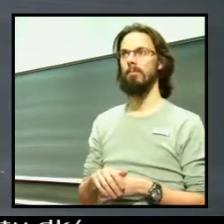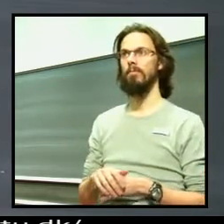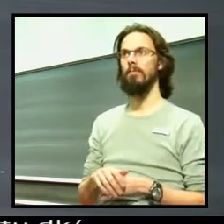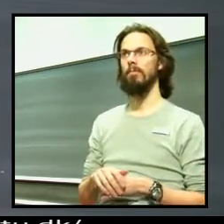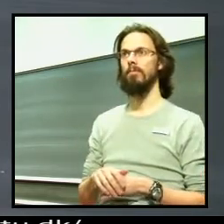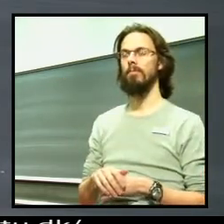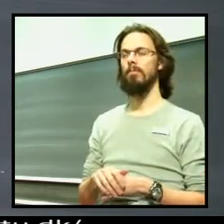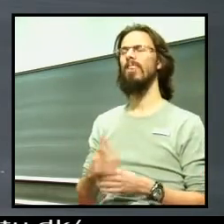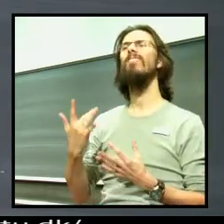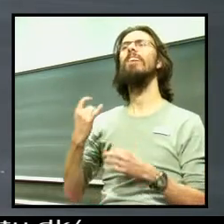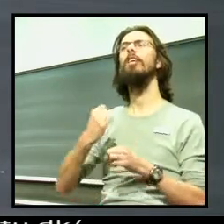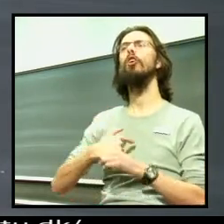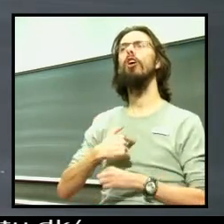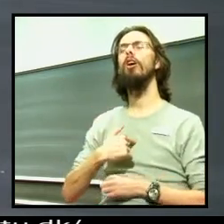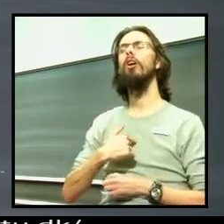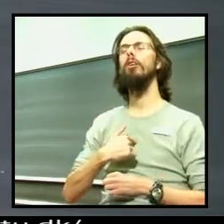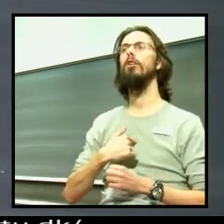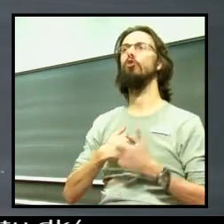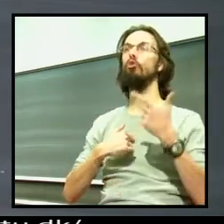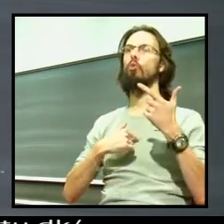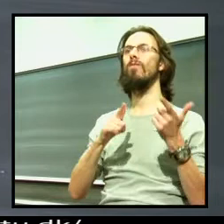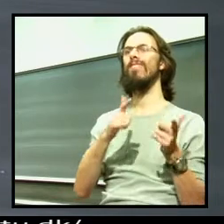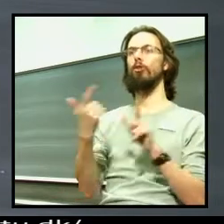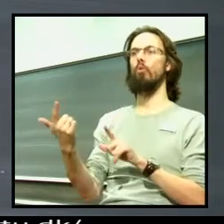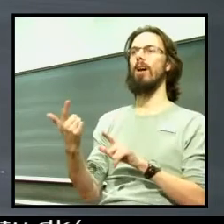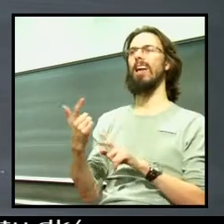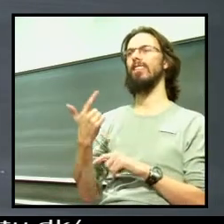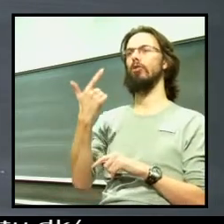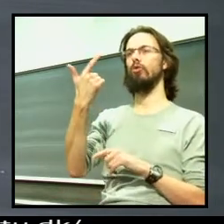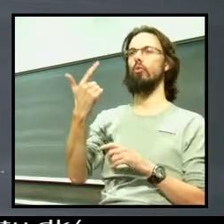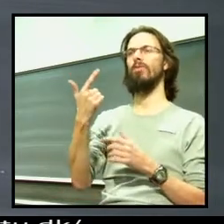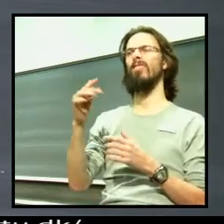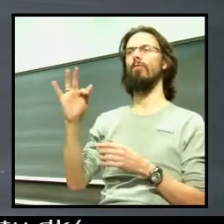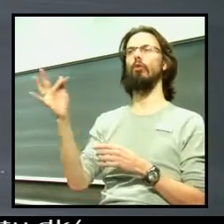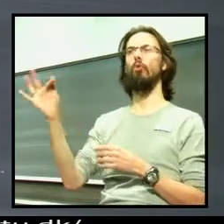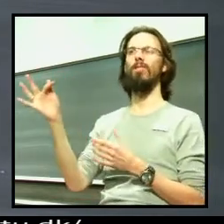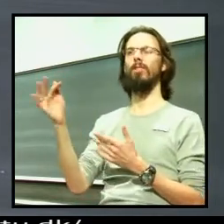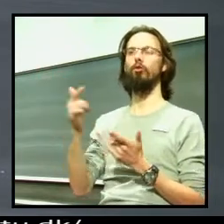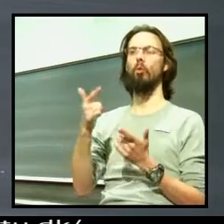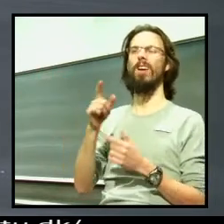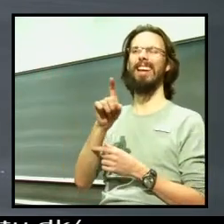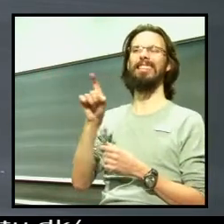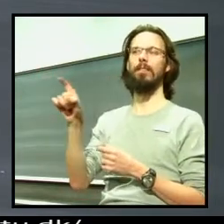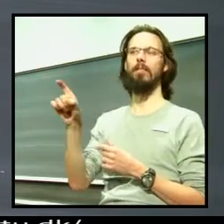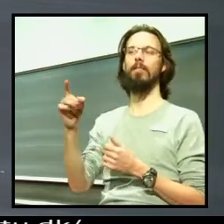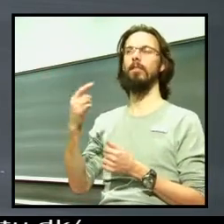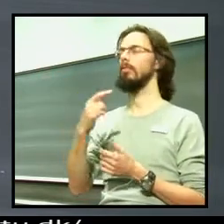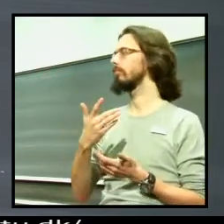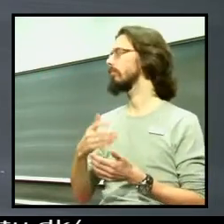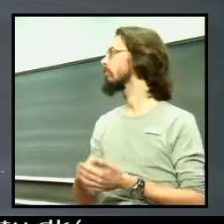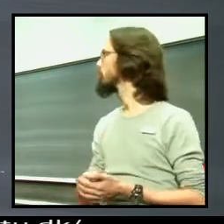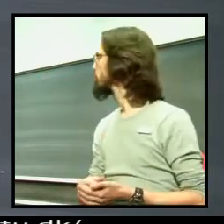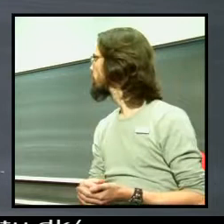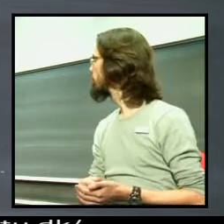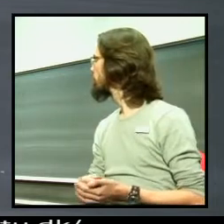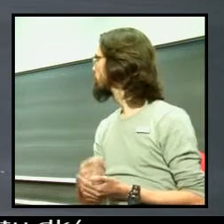Jeg skal tage to vektorer, det vil sige, jeg skal tage to funktioner, to x'er. Det vil sige, jeg tager en x1 af t, og